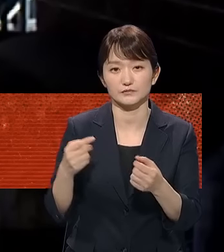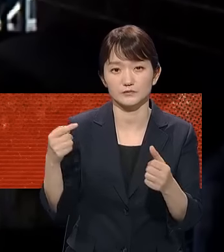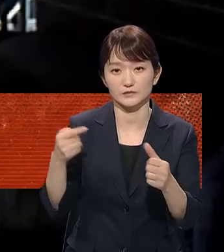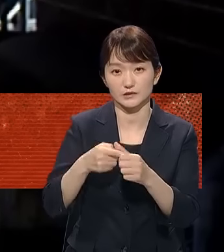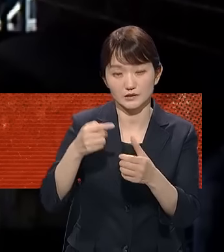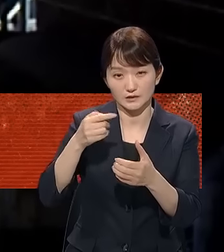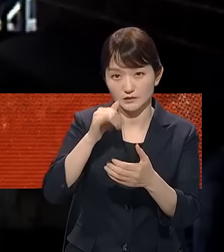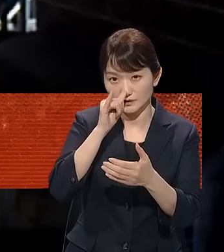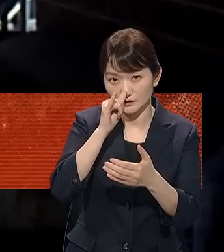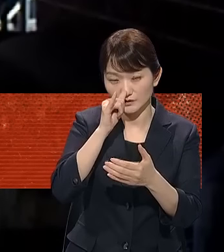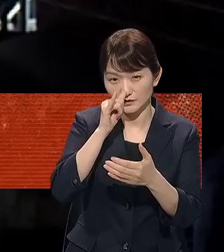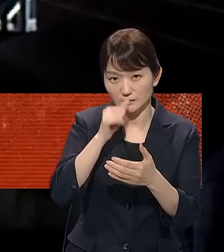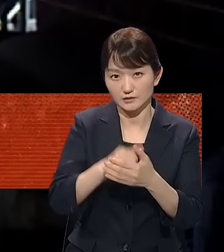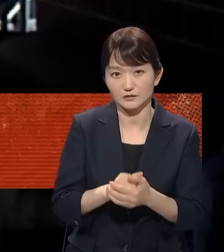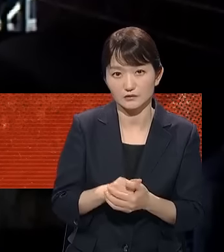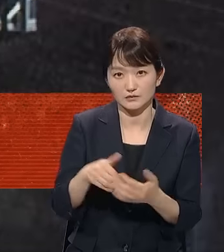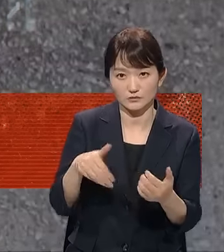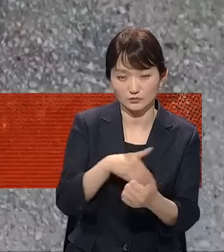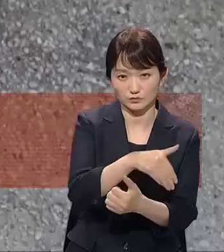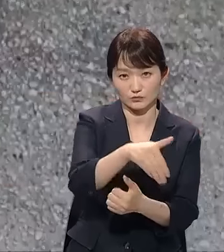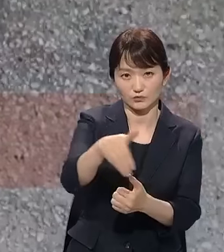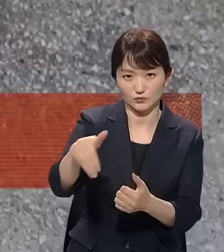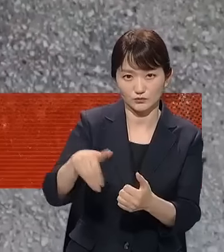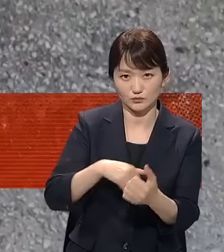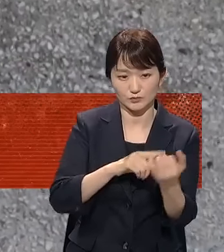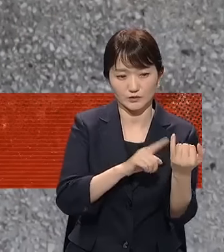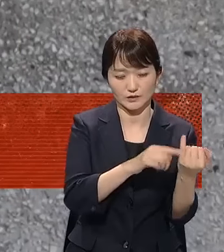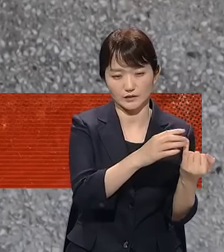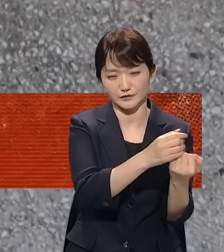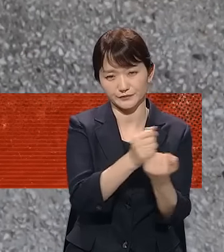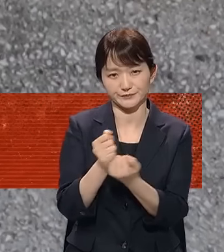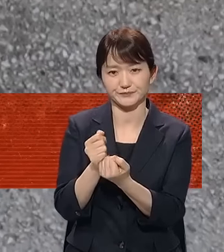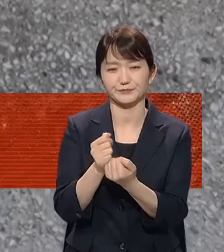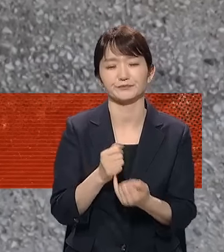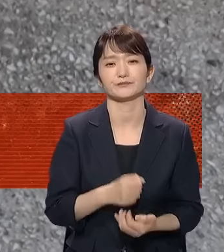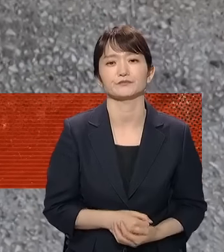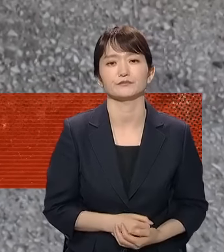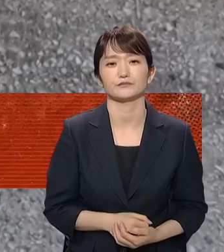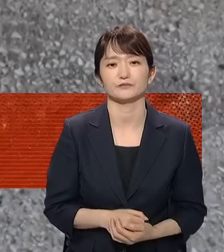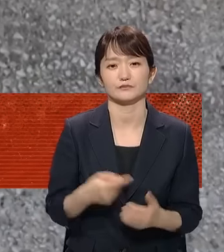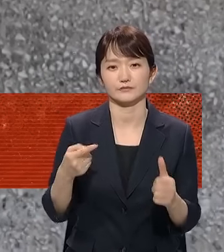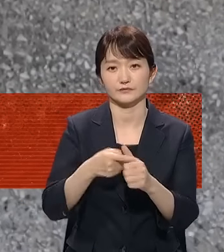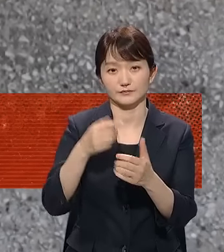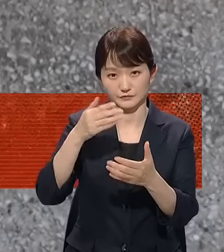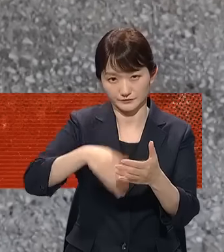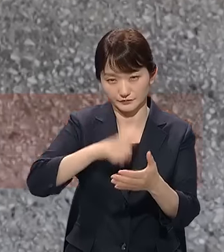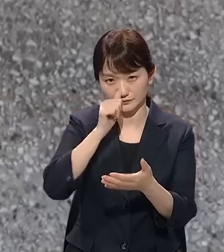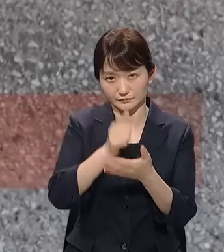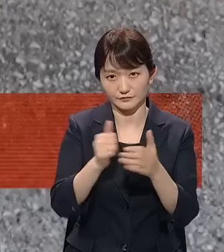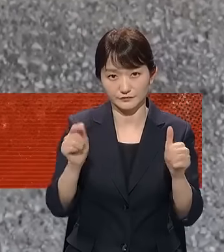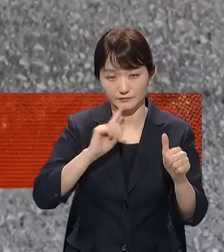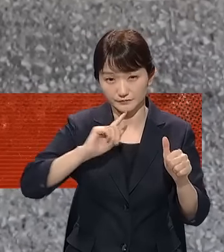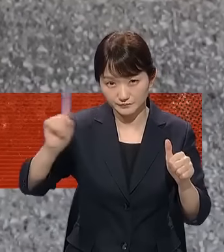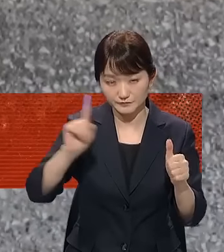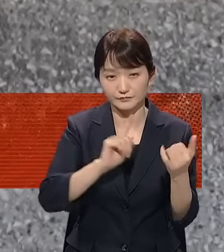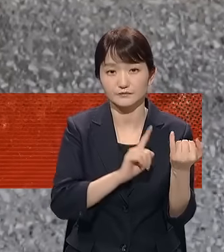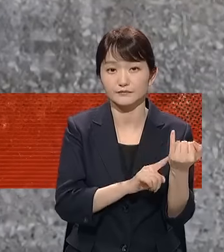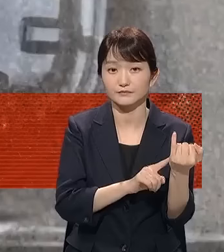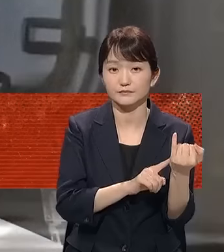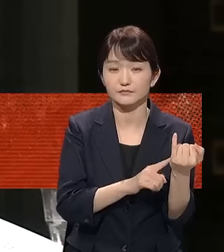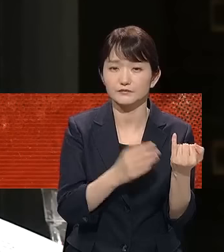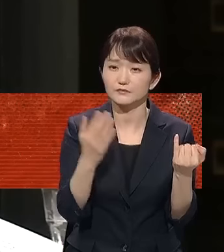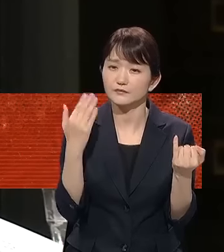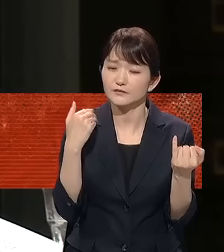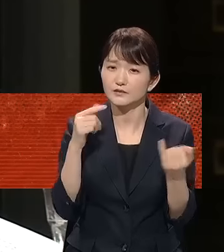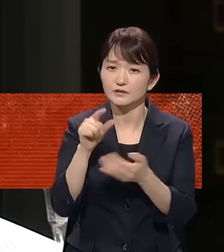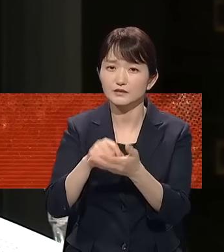오후에 범행 현장 인근에서 양씨를 붙잡았습니다 자 살인 미수 혐의로 재판에 넘겨진이 양모씨